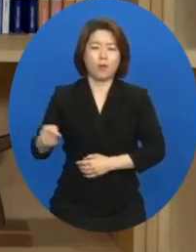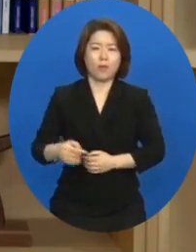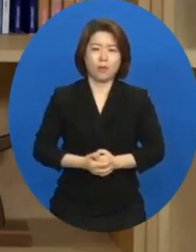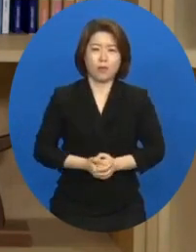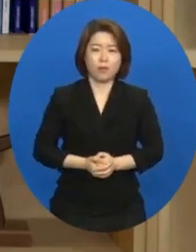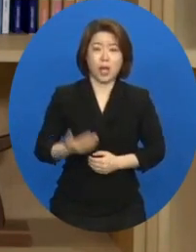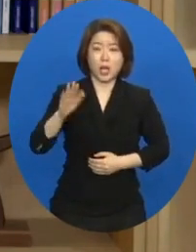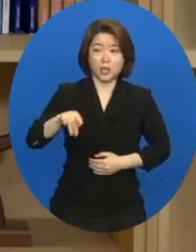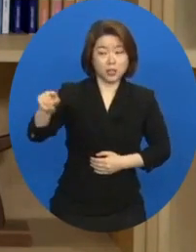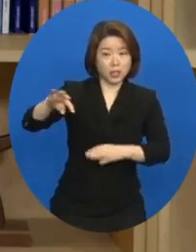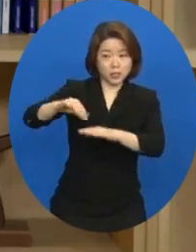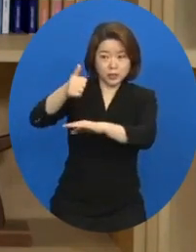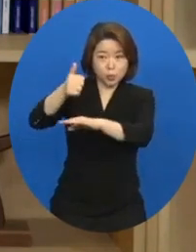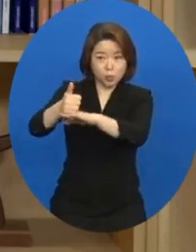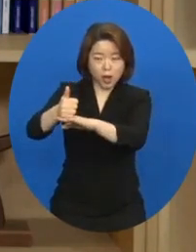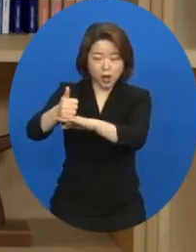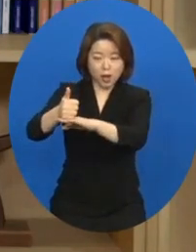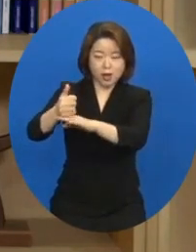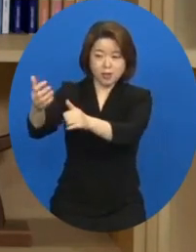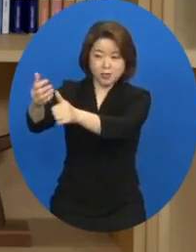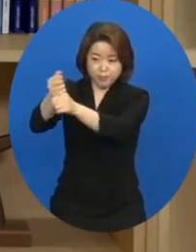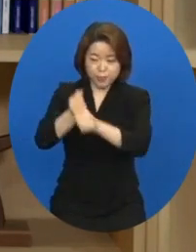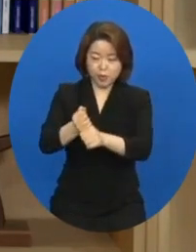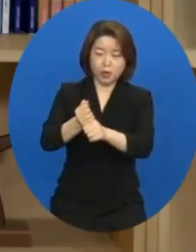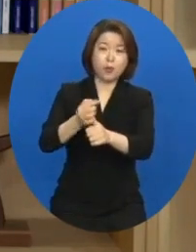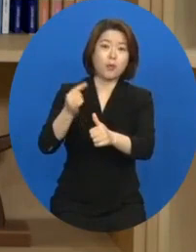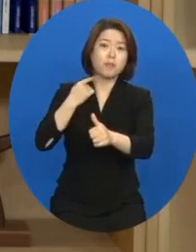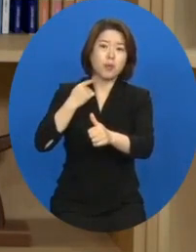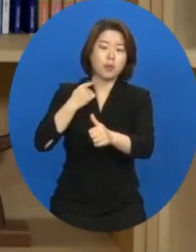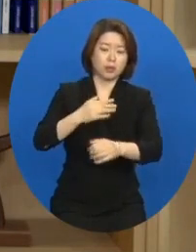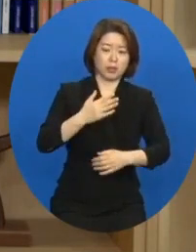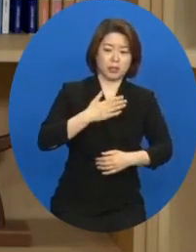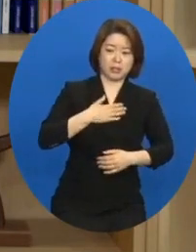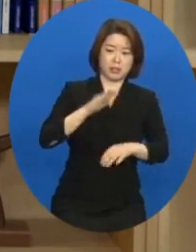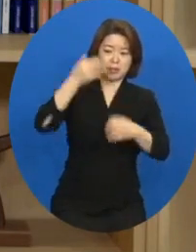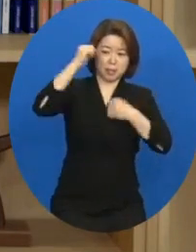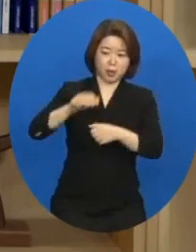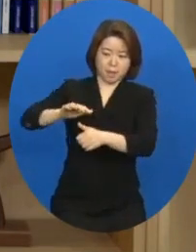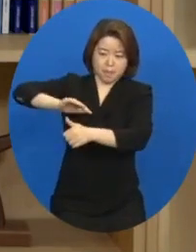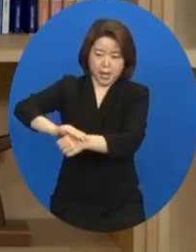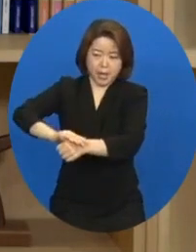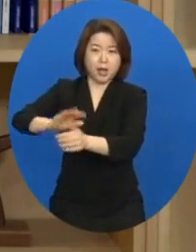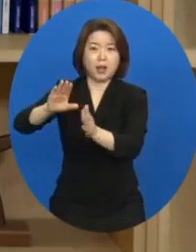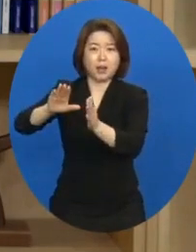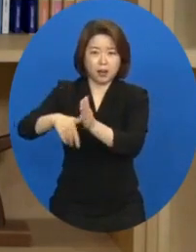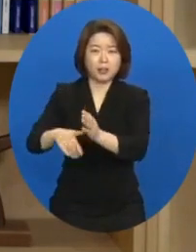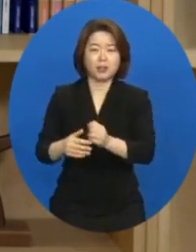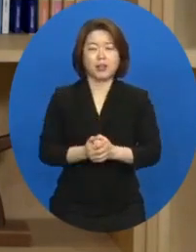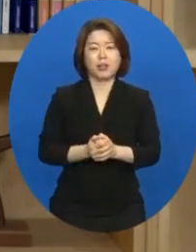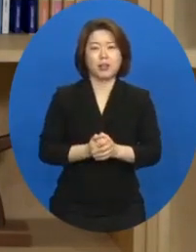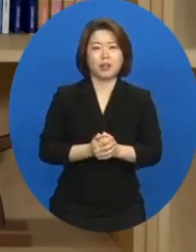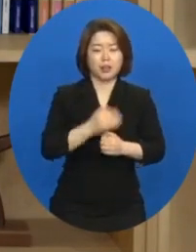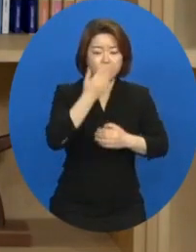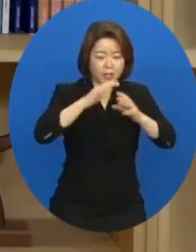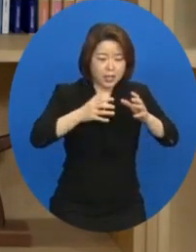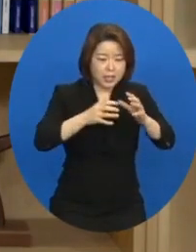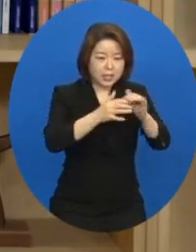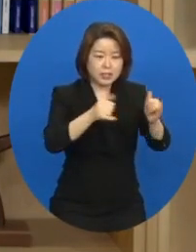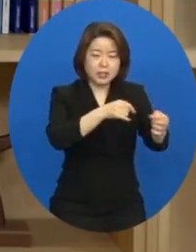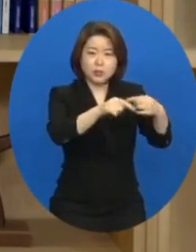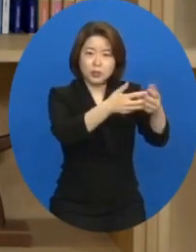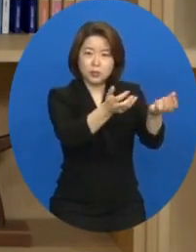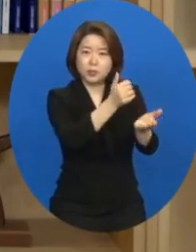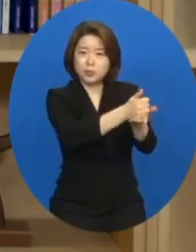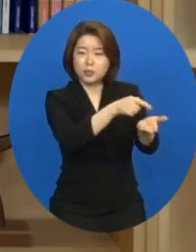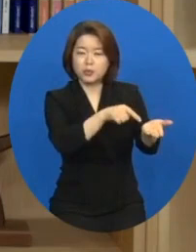그런데 그 왕의 목을 자기 팔로 밟을 때 이스라엘 군대의 지휘관 들은 어떤 느낌 이었을 까